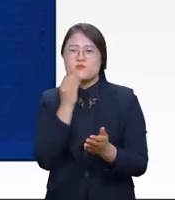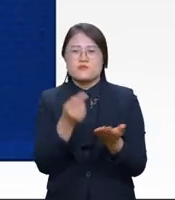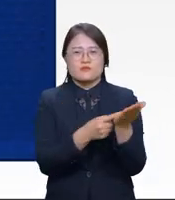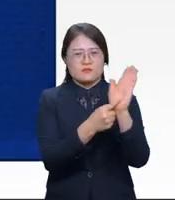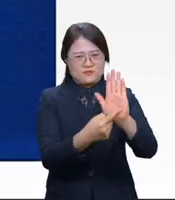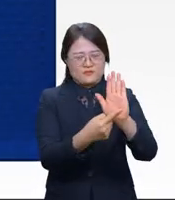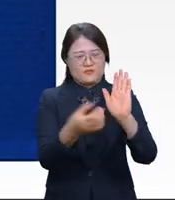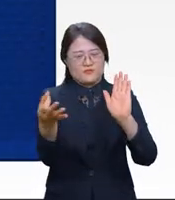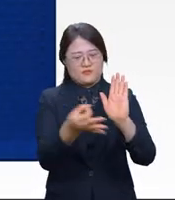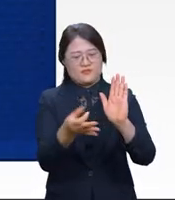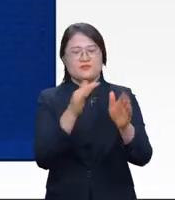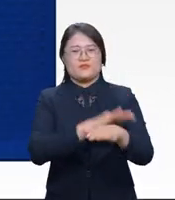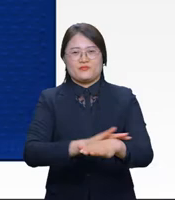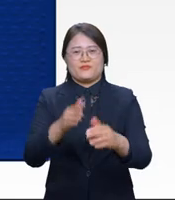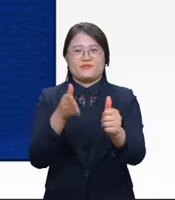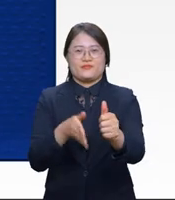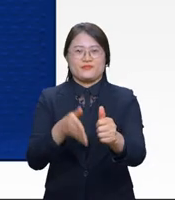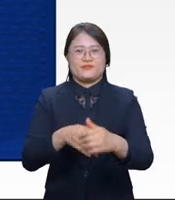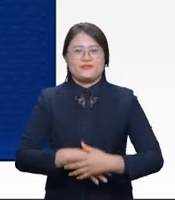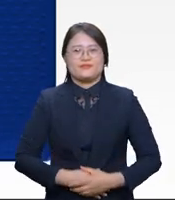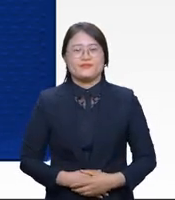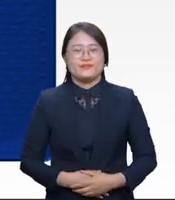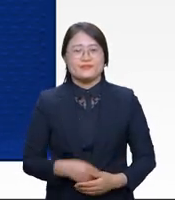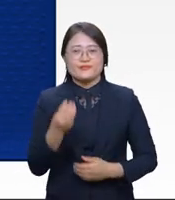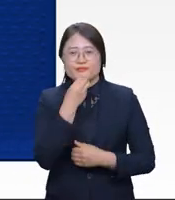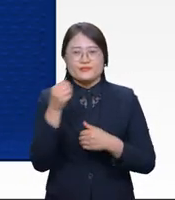홈페이지 공지사항을 참조해 주시기 바랍니다.